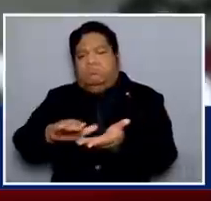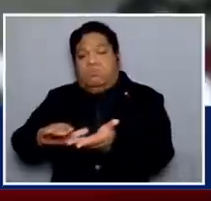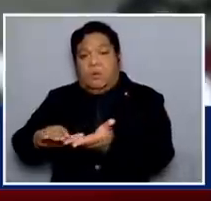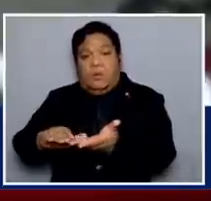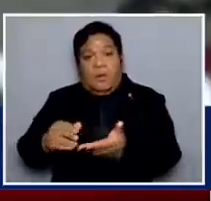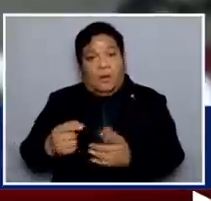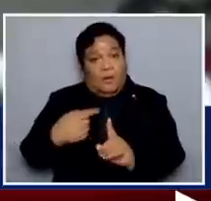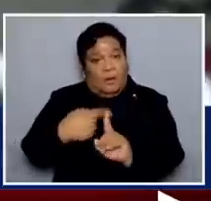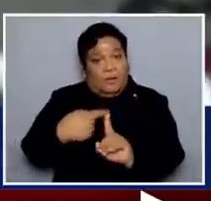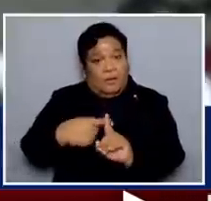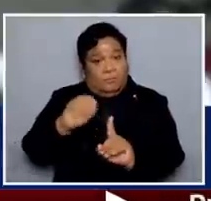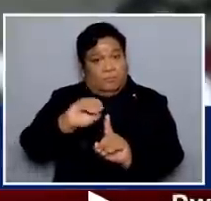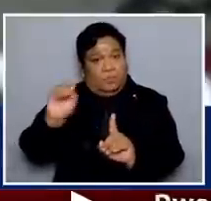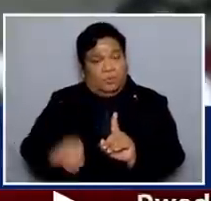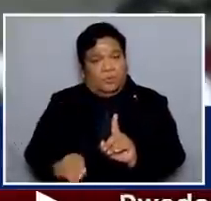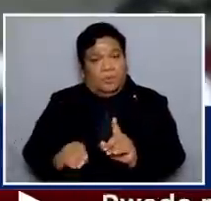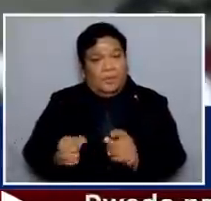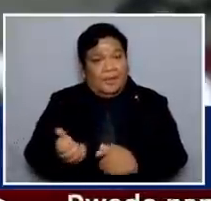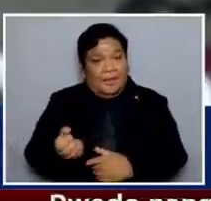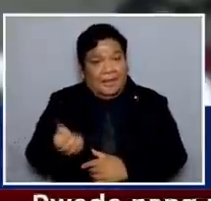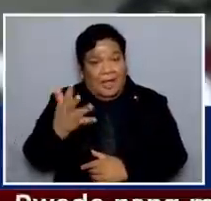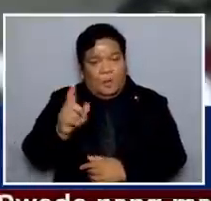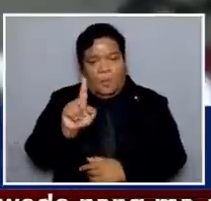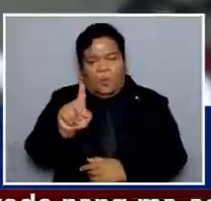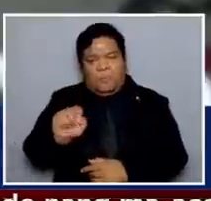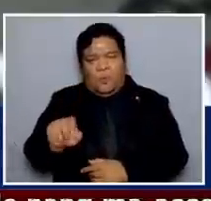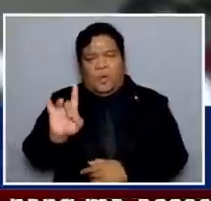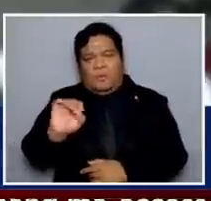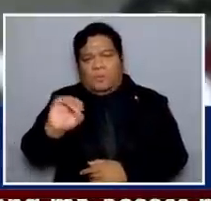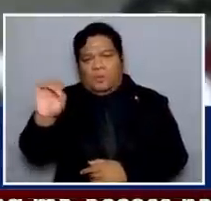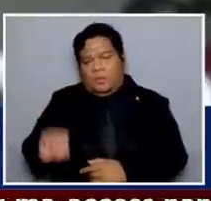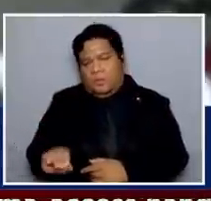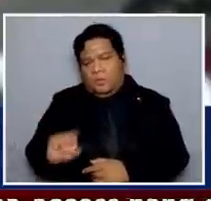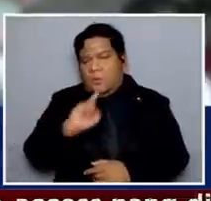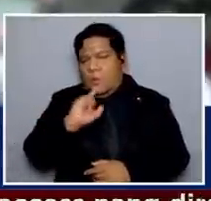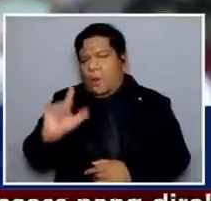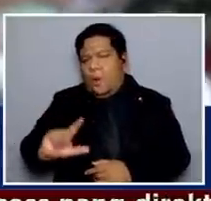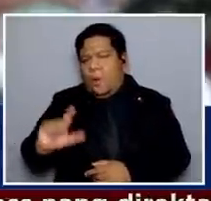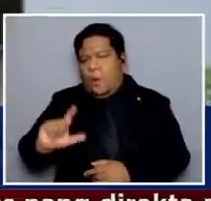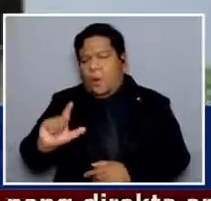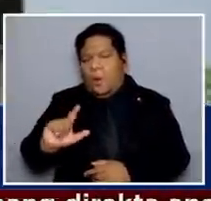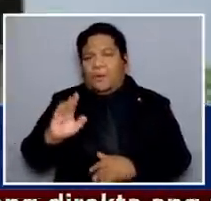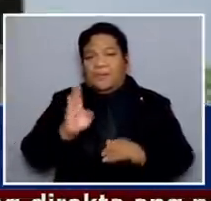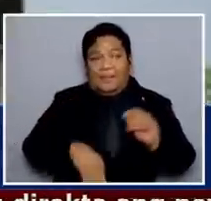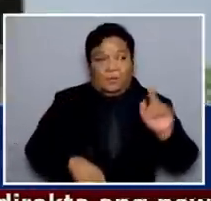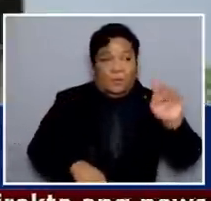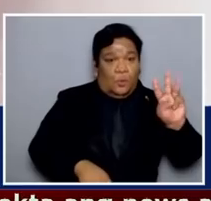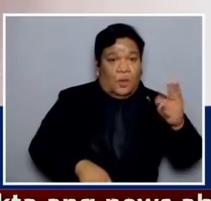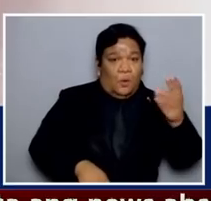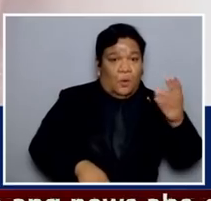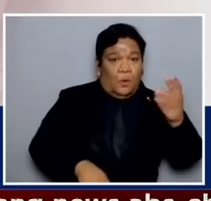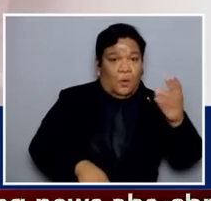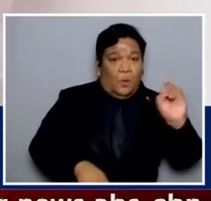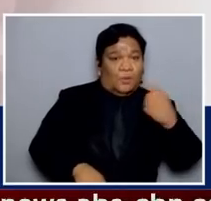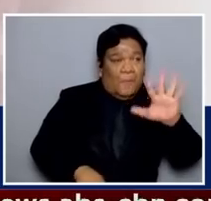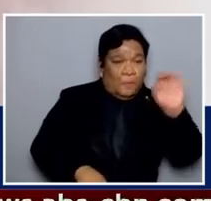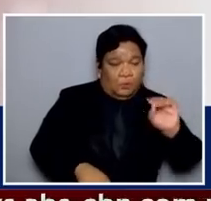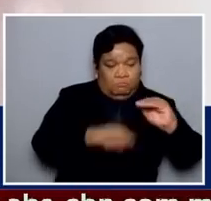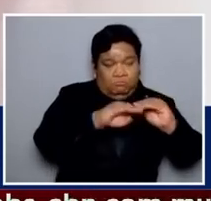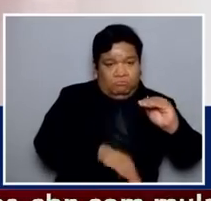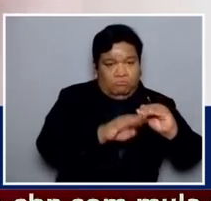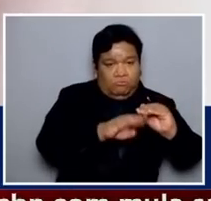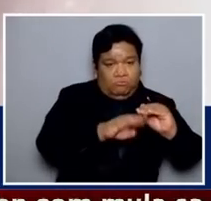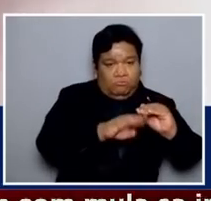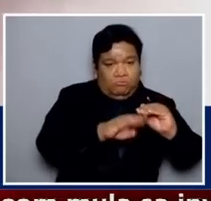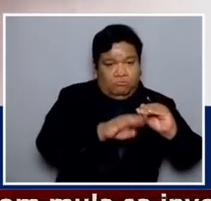nasa 1.8% lang, higit na mas mababa sa benchmark ng WHO na 5%. Paglilinaw